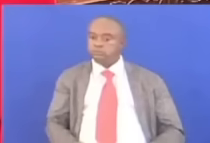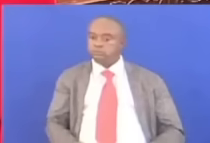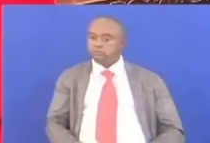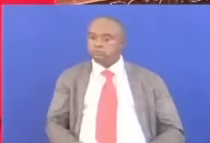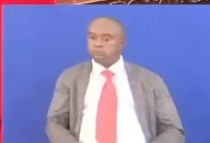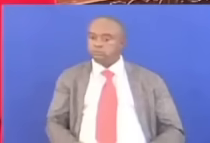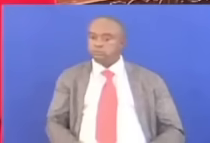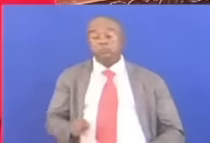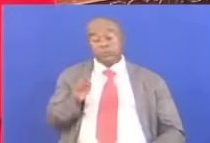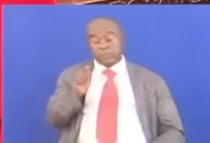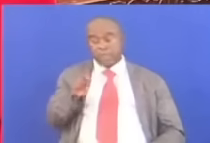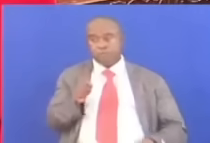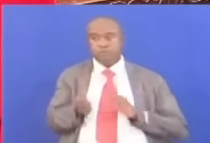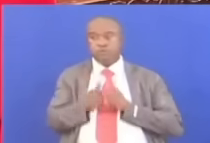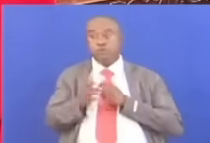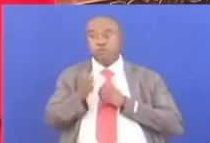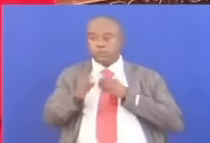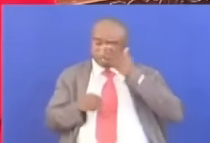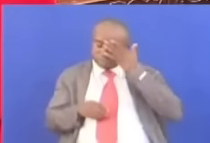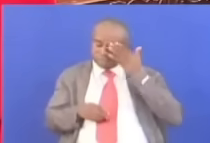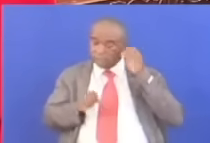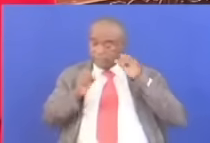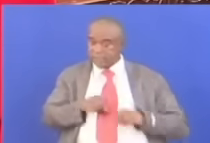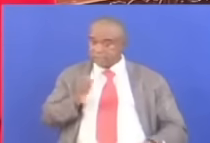spa kuna tati kuwa ni